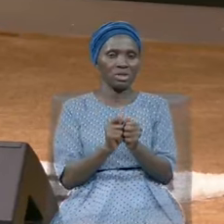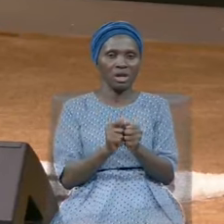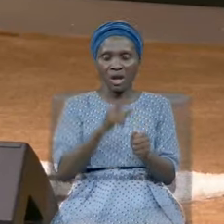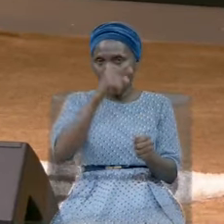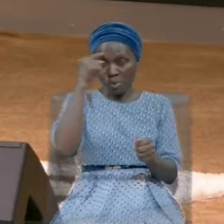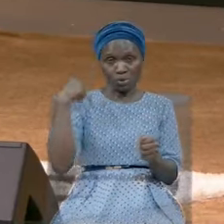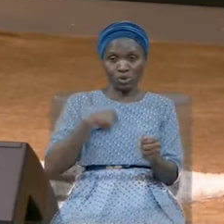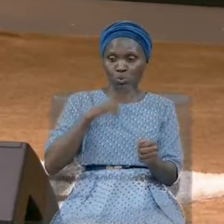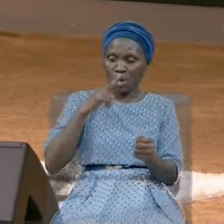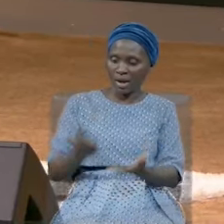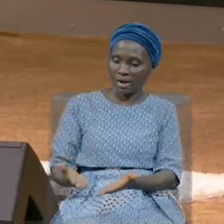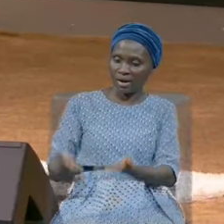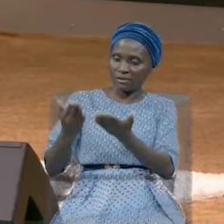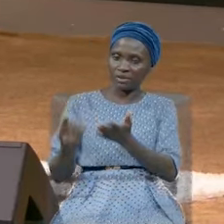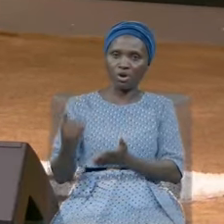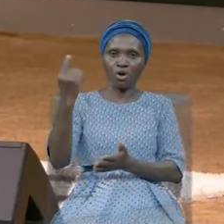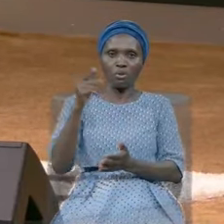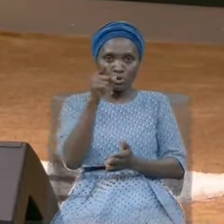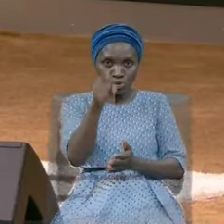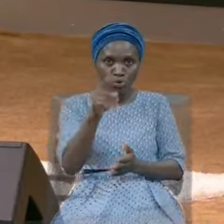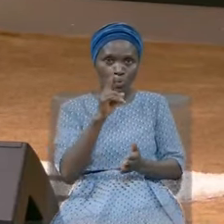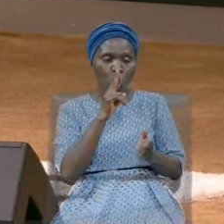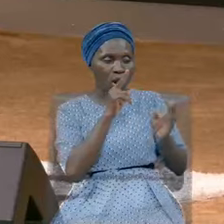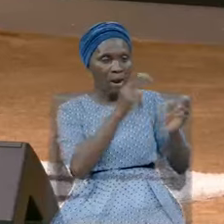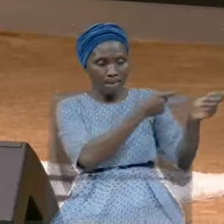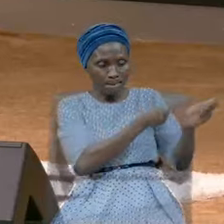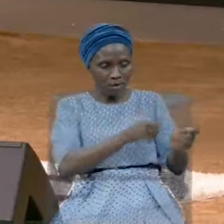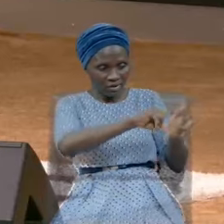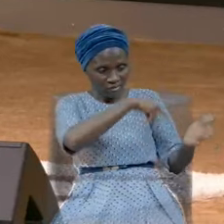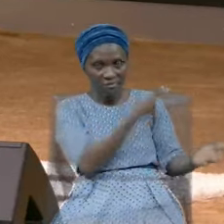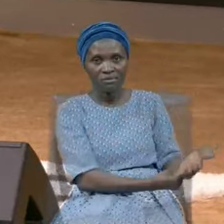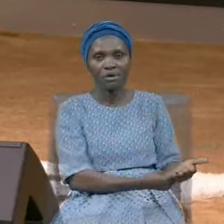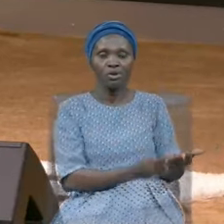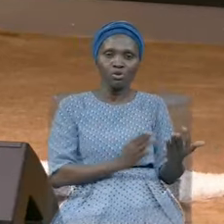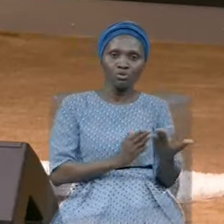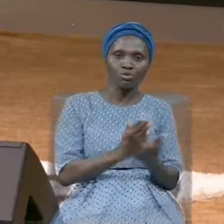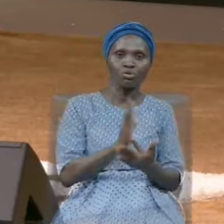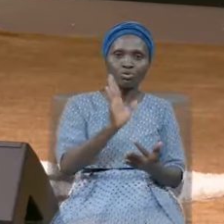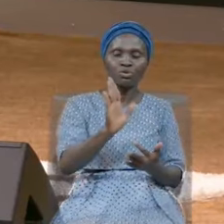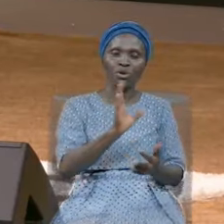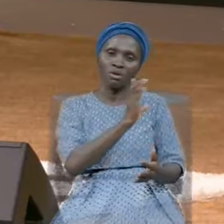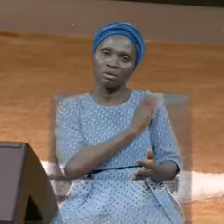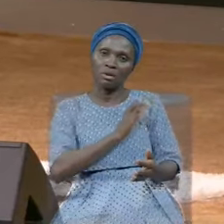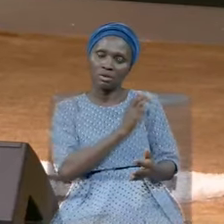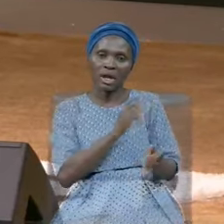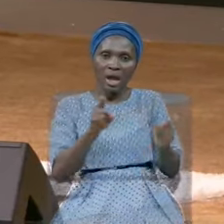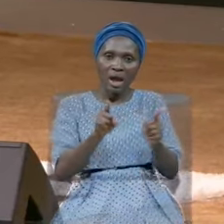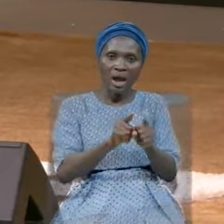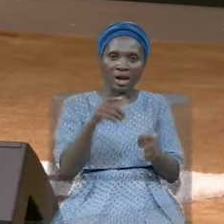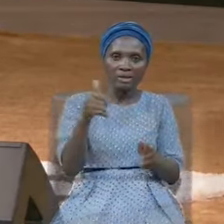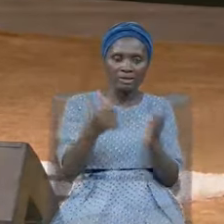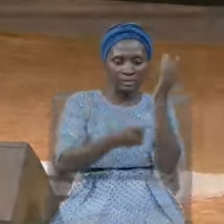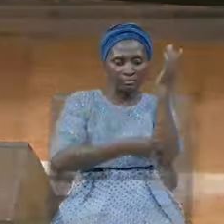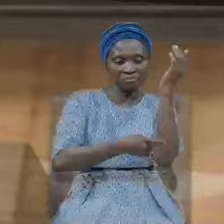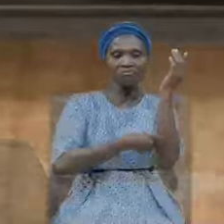tu les renverses par ta tentation. En tant que tentateur et tentatrice, mais il dit que nous qui sommes dans